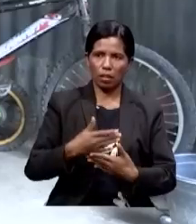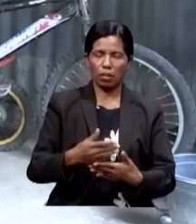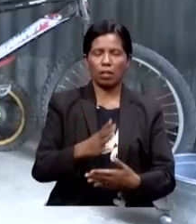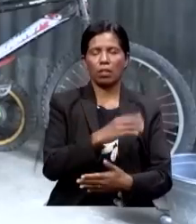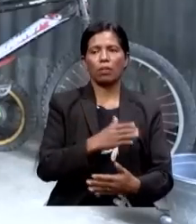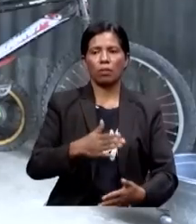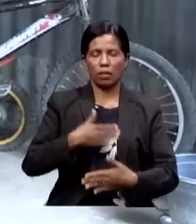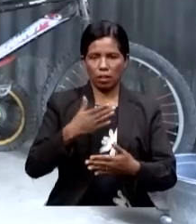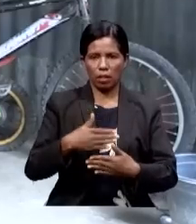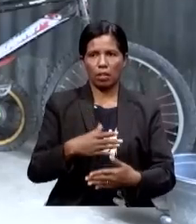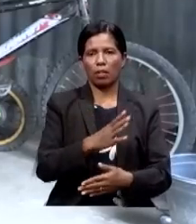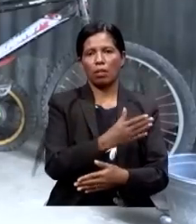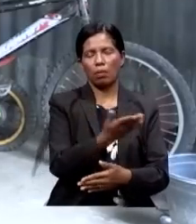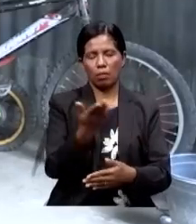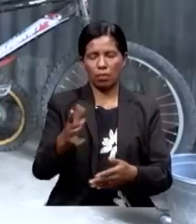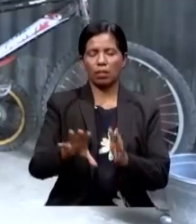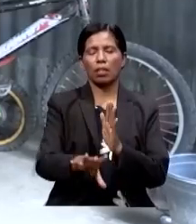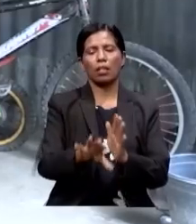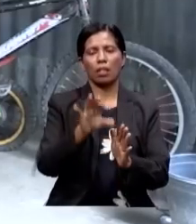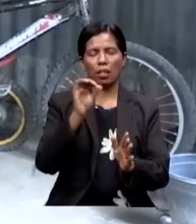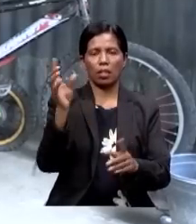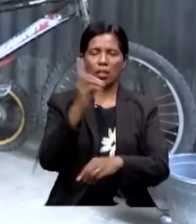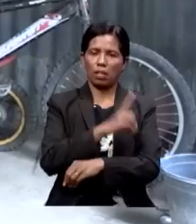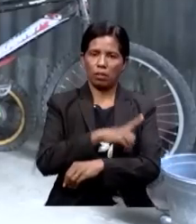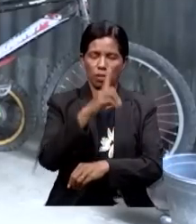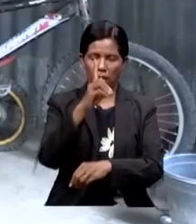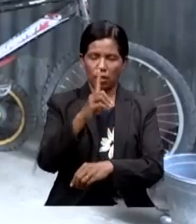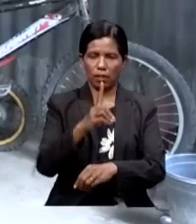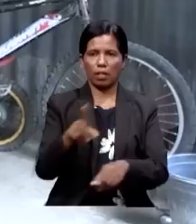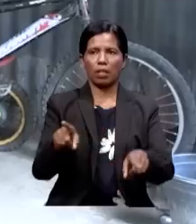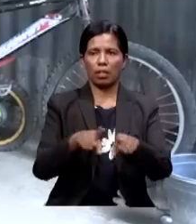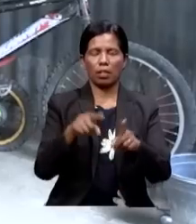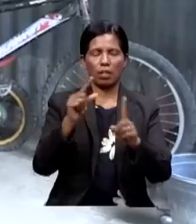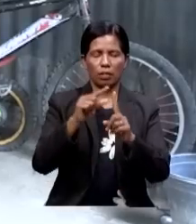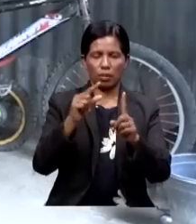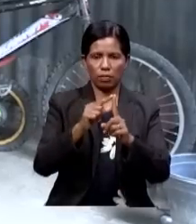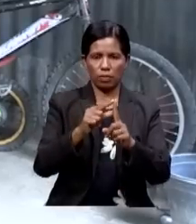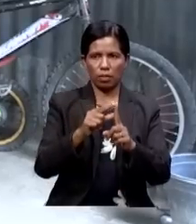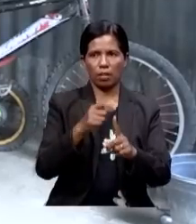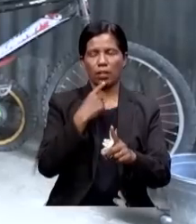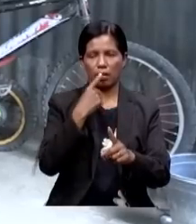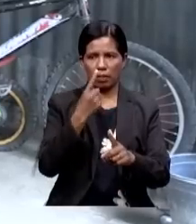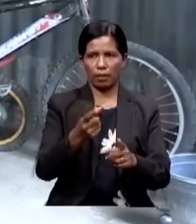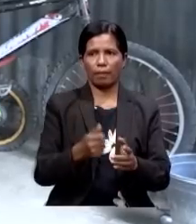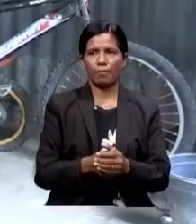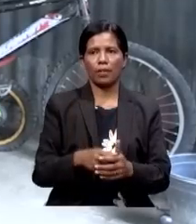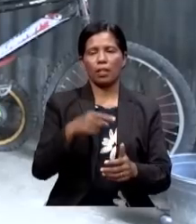solok kirek ne, omo sehetang iha lorong ida. Hanesan defuan murak balung tenik,